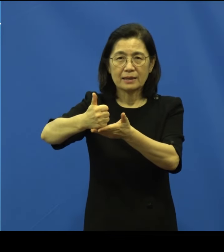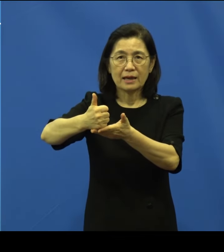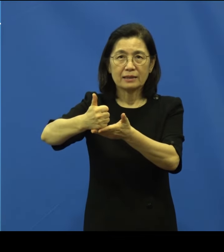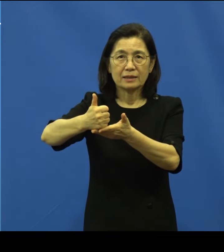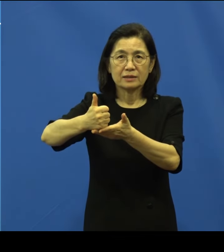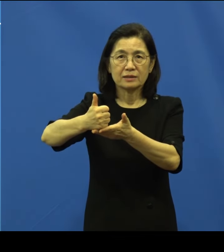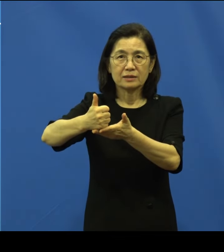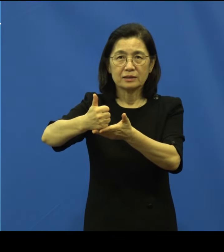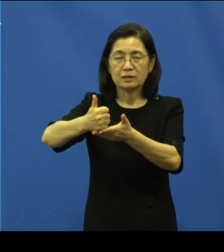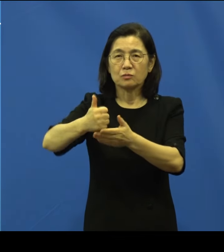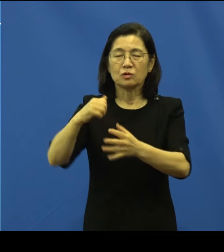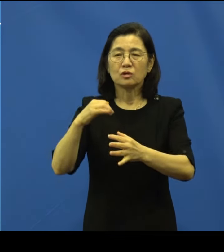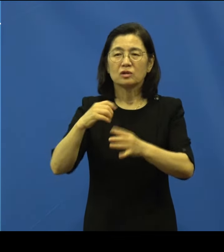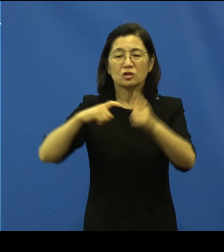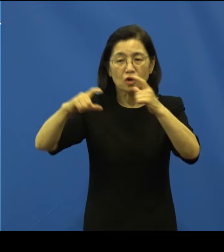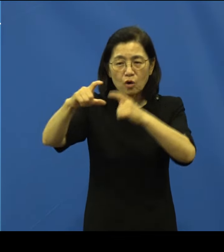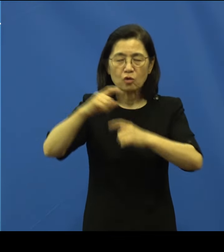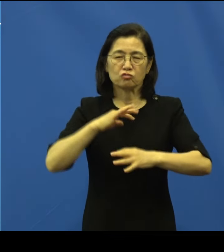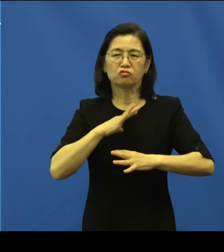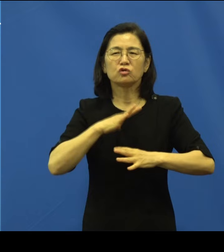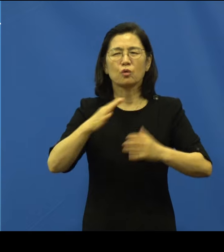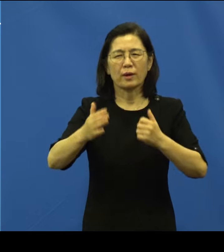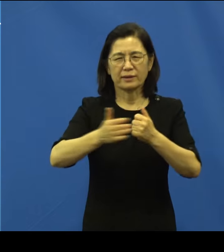더 두려워했기 때문에.